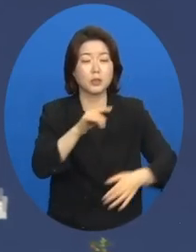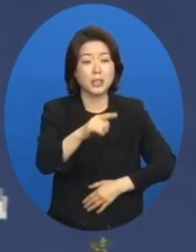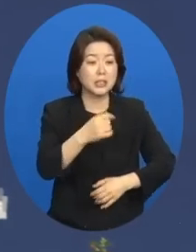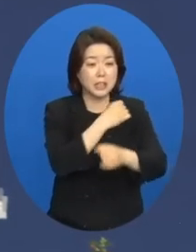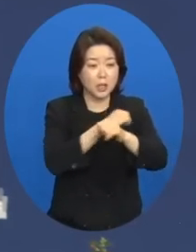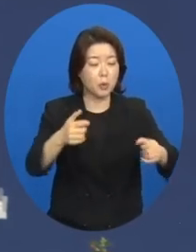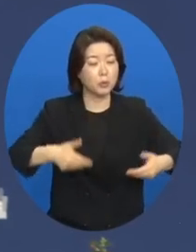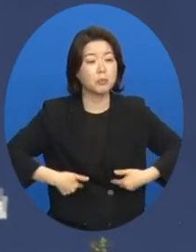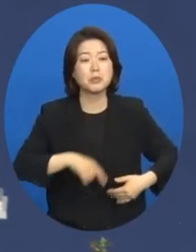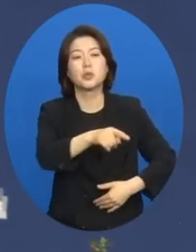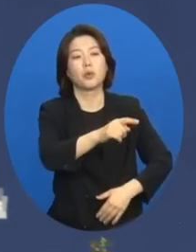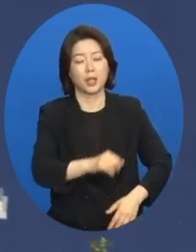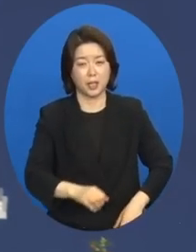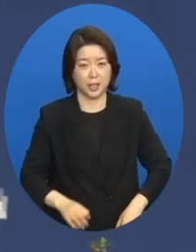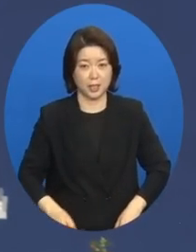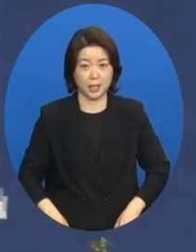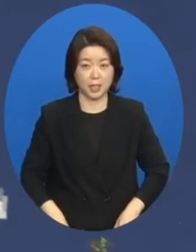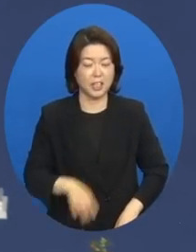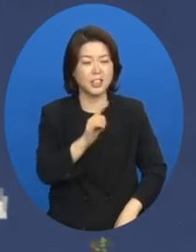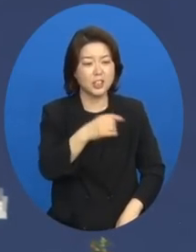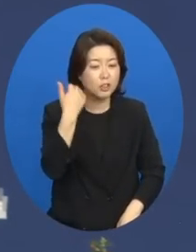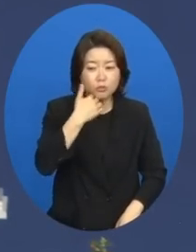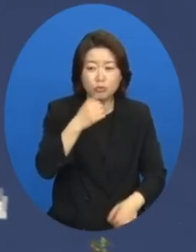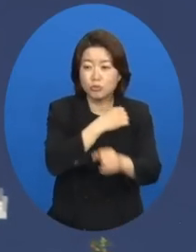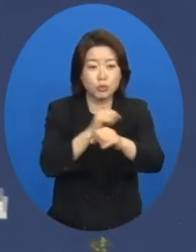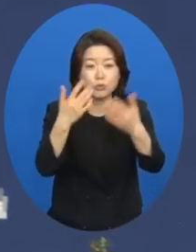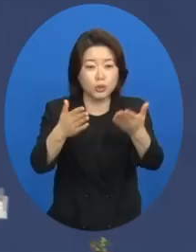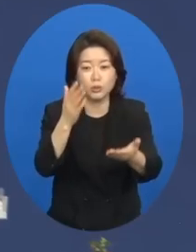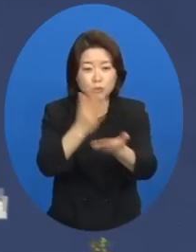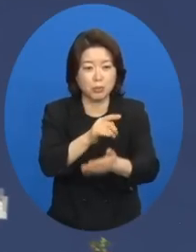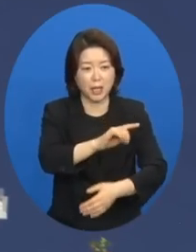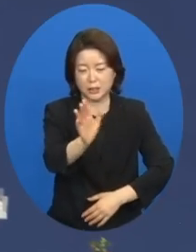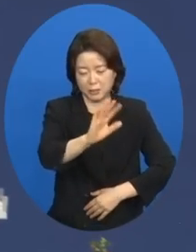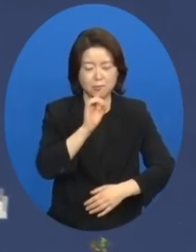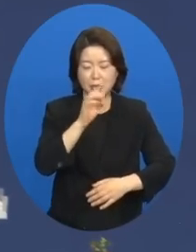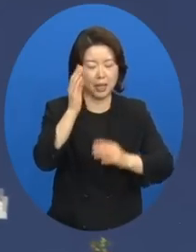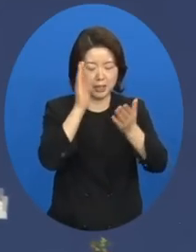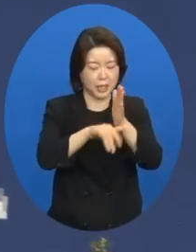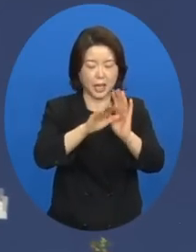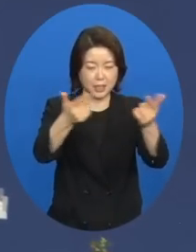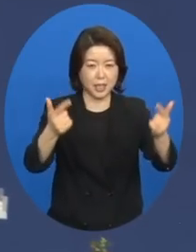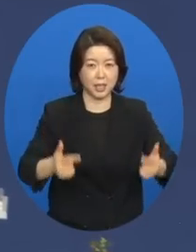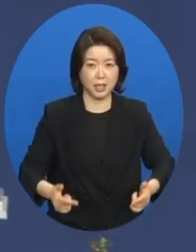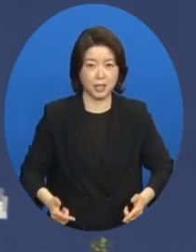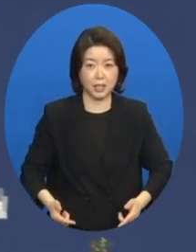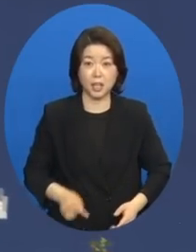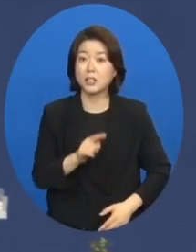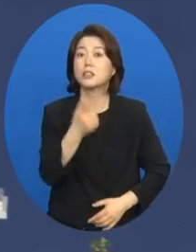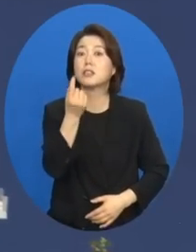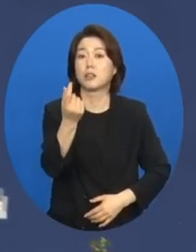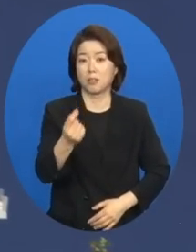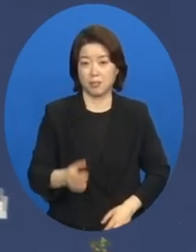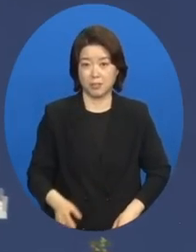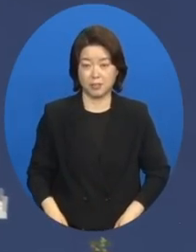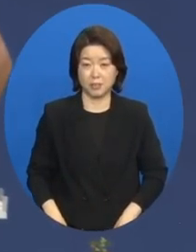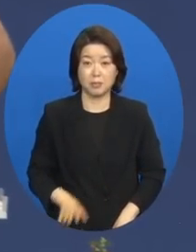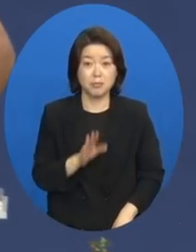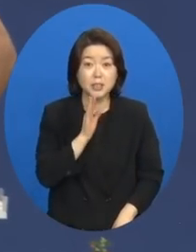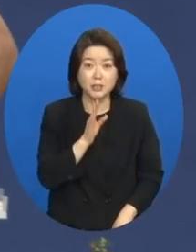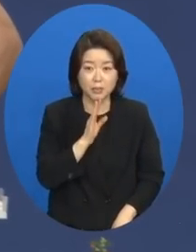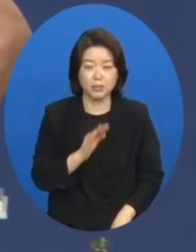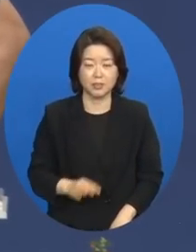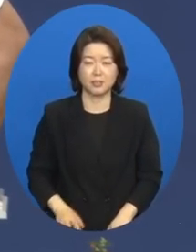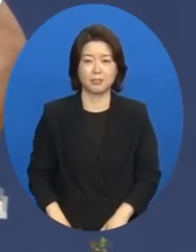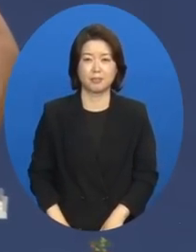용서가 필요한 놈이야. 네가 뭐 누구를 용서해주고 말고 지금 그런 얘기할 때가 아니야. 그런 말이에요. 그런 말.